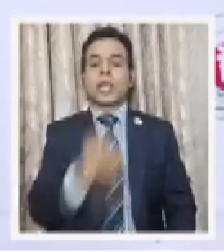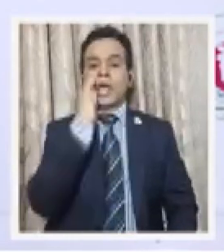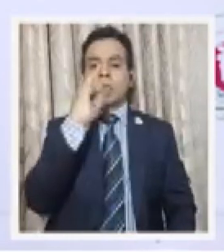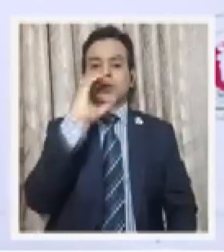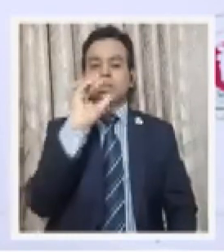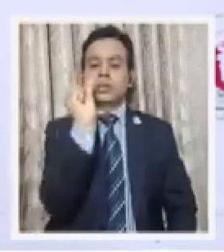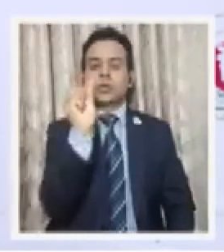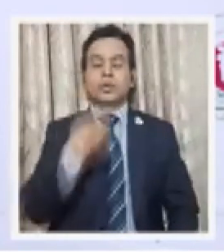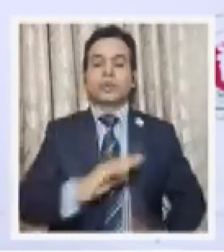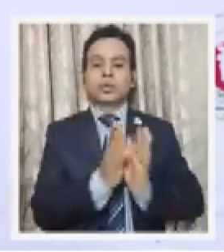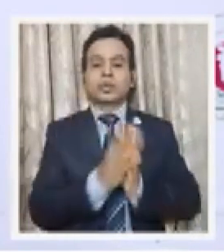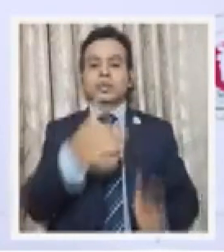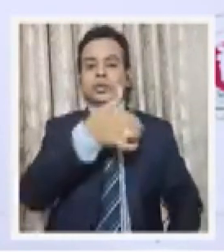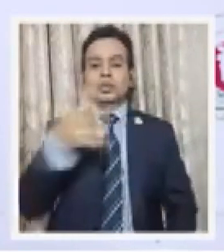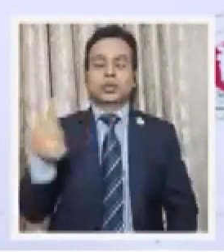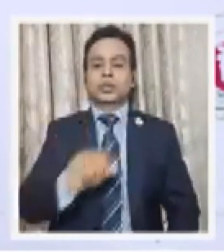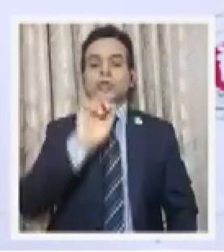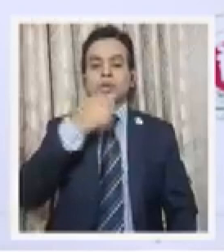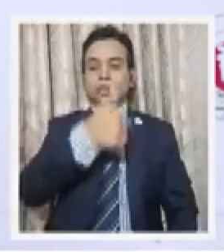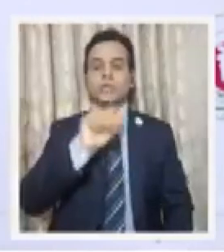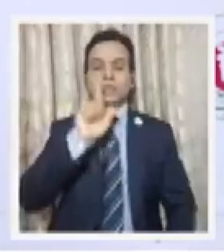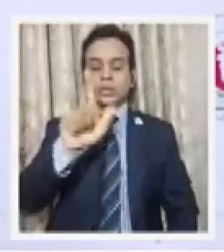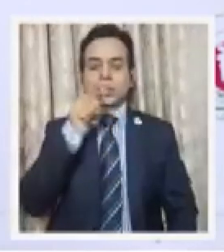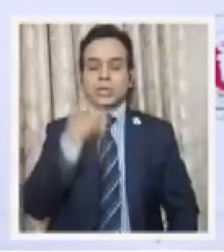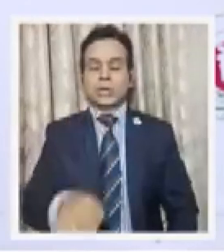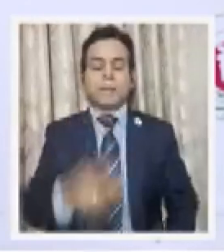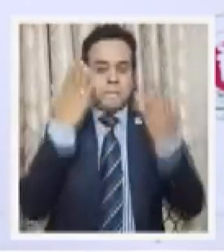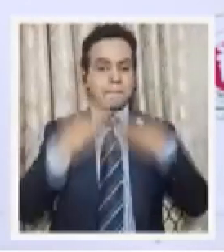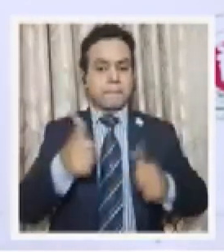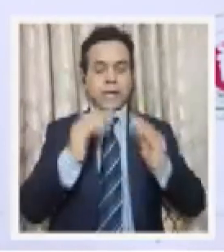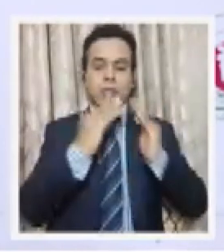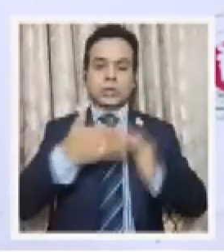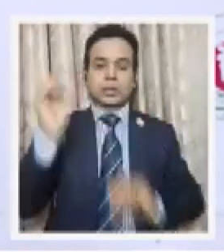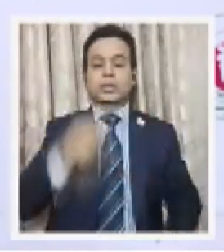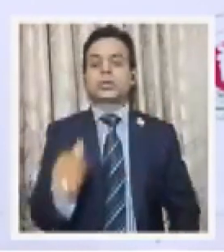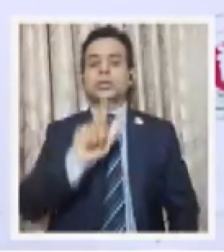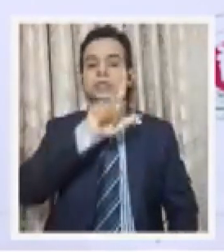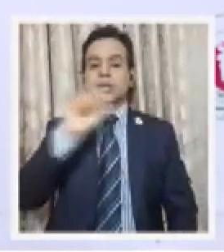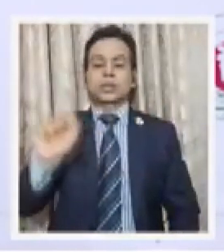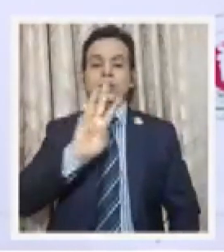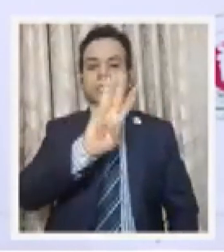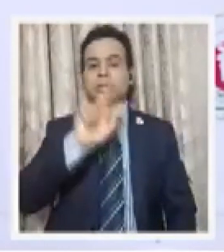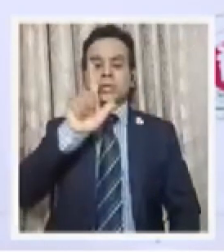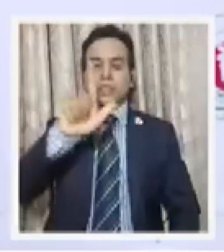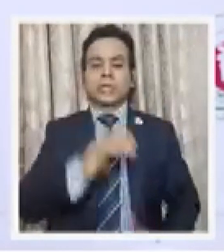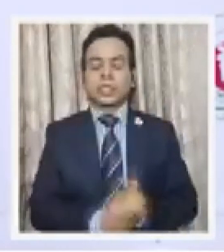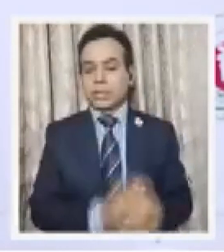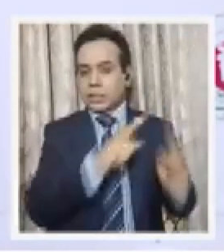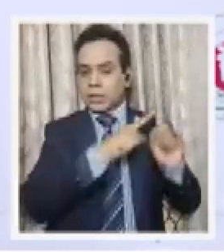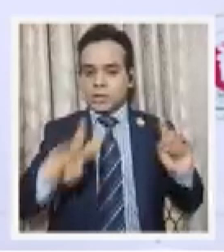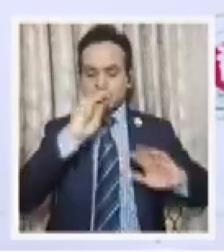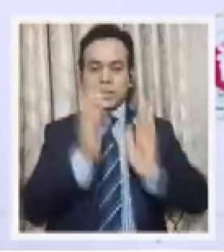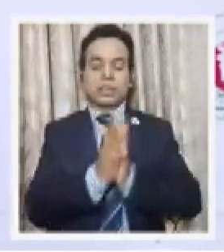বর্তমানে আইসোলেশনে আছেন 19,132 জন। 24 ঘন্টায় কোয়ারেন্টাইনে যুক্ত হয়েছেন 2,085 জন। এ